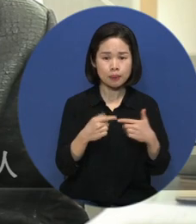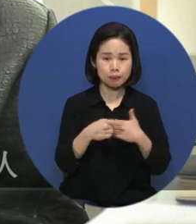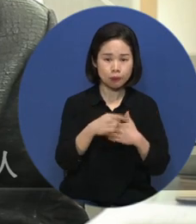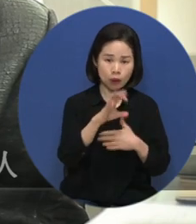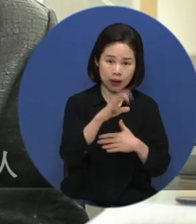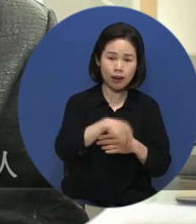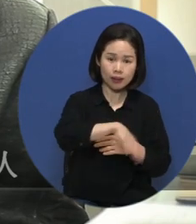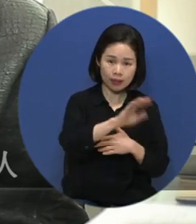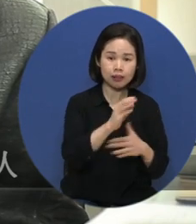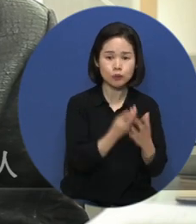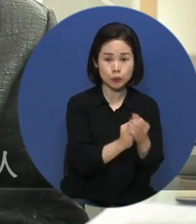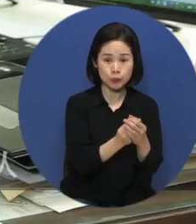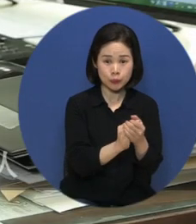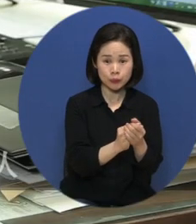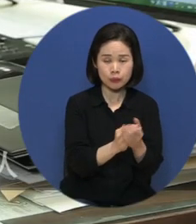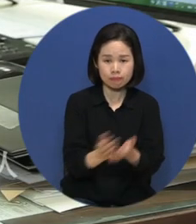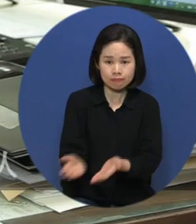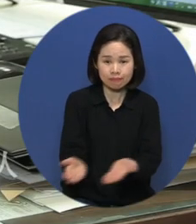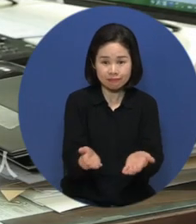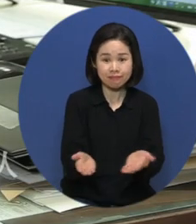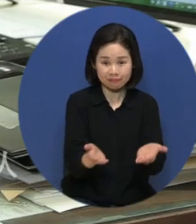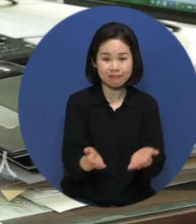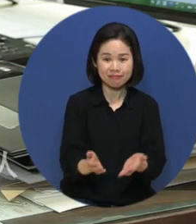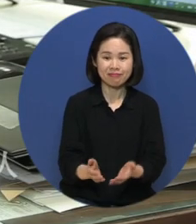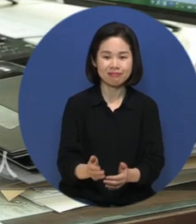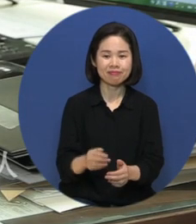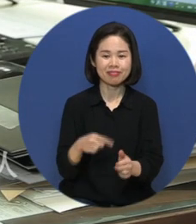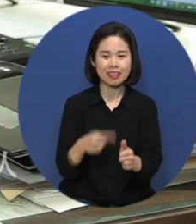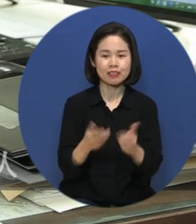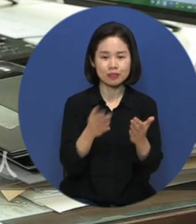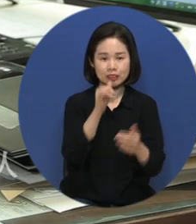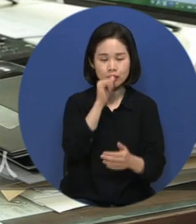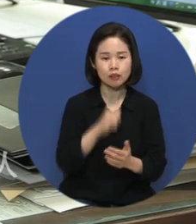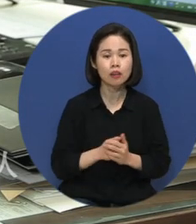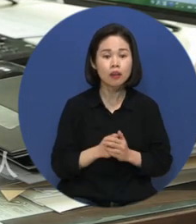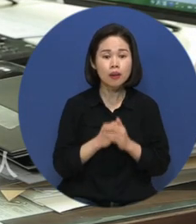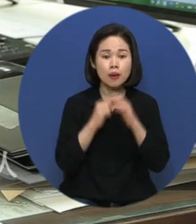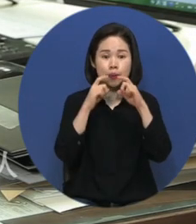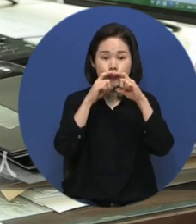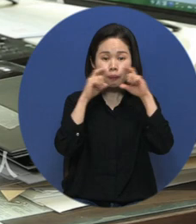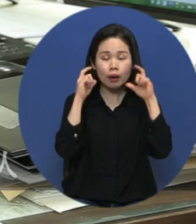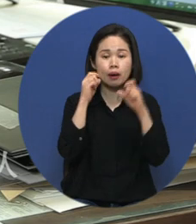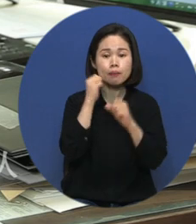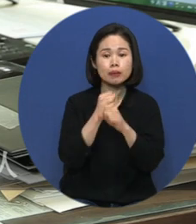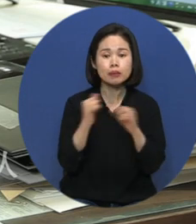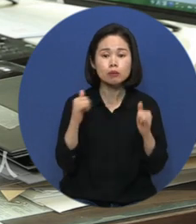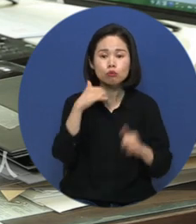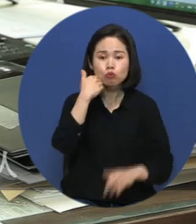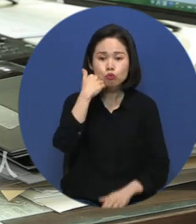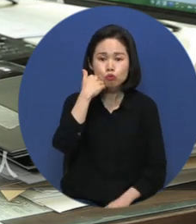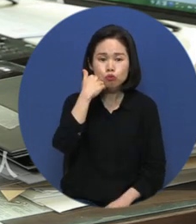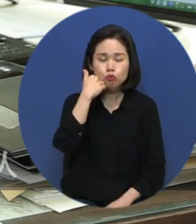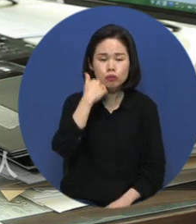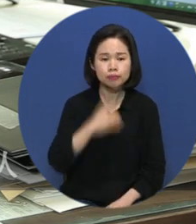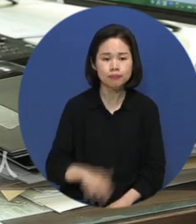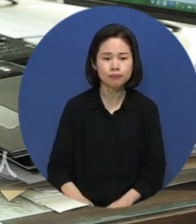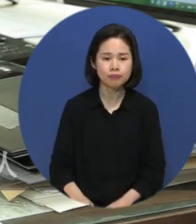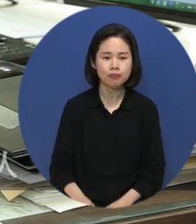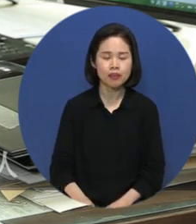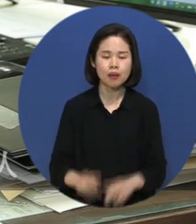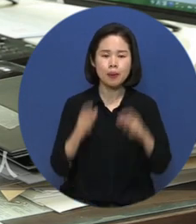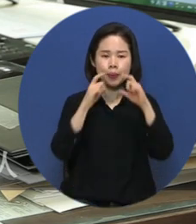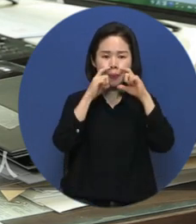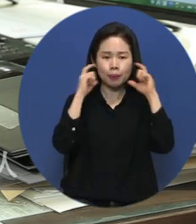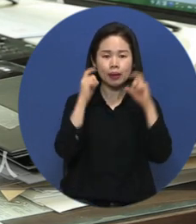하고 있습니다. 그러면 마스크를 만드시는 분들은 주로 어떤 분들을 만드시나요? 예,